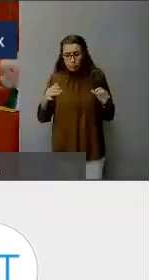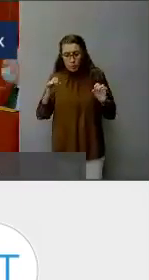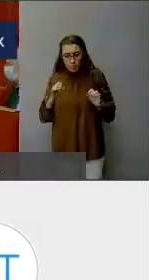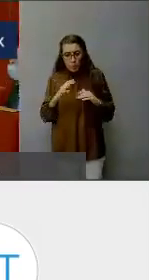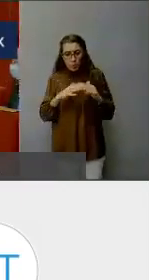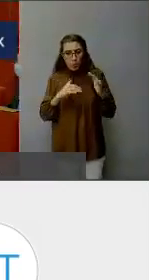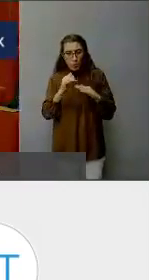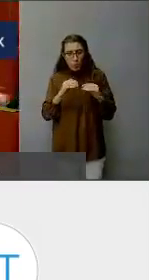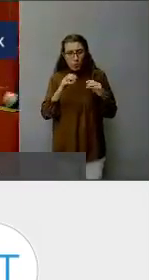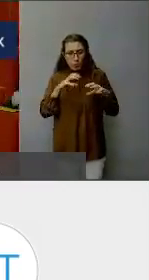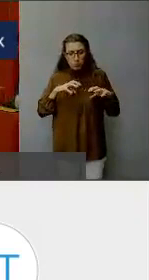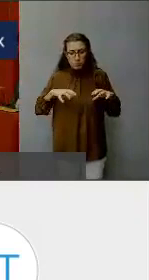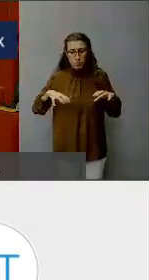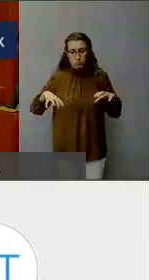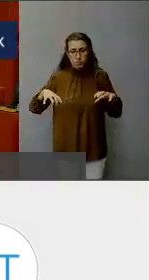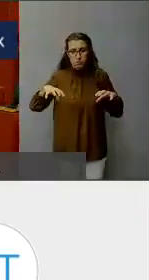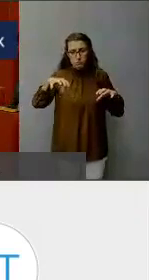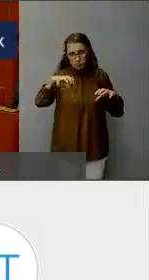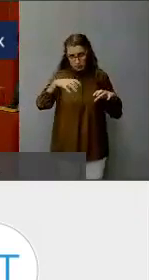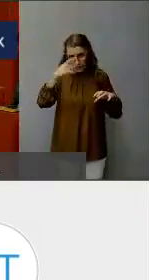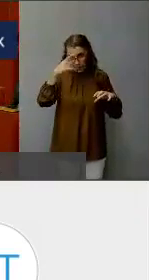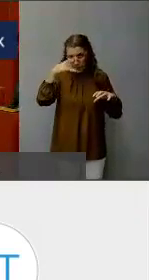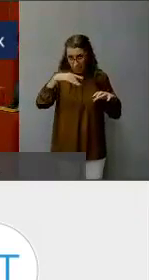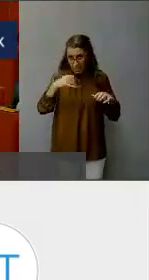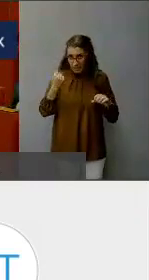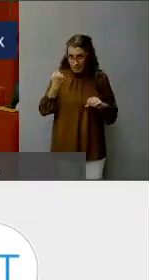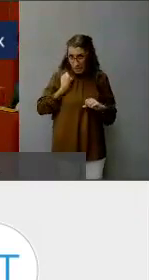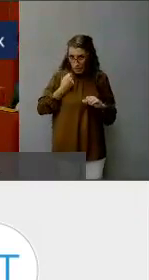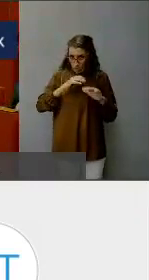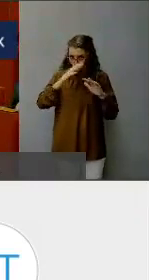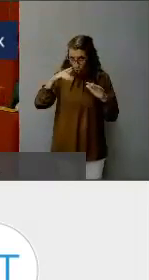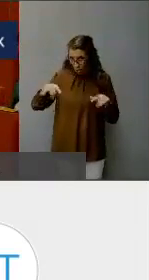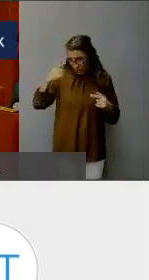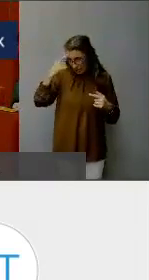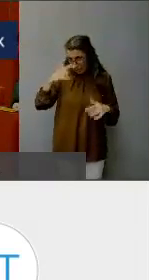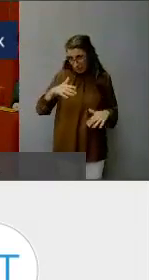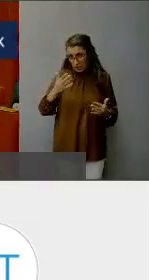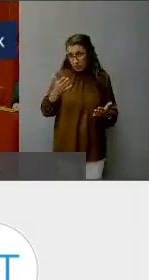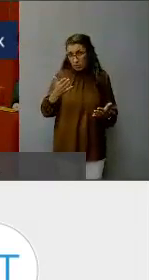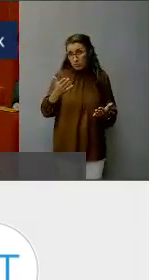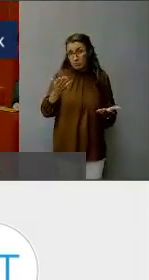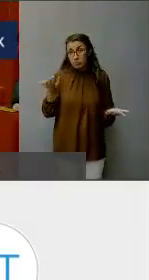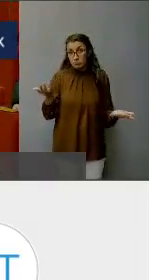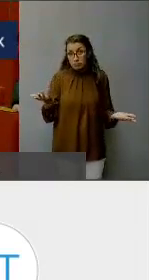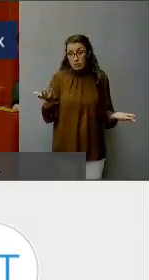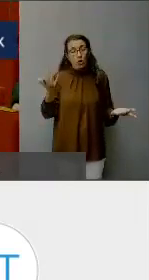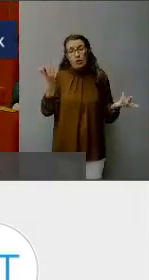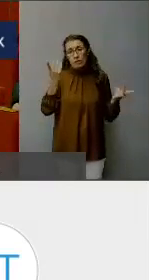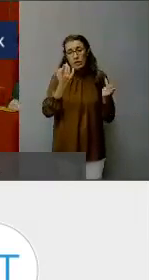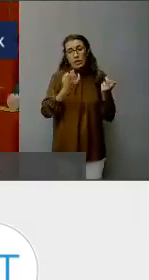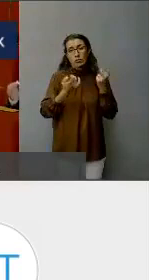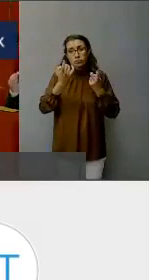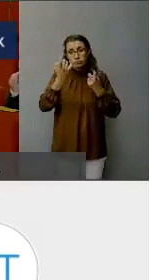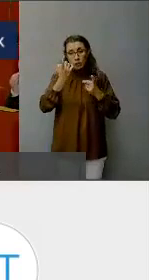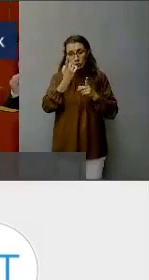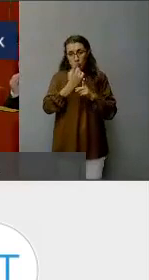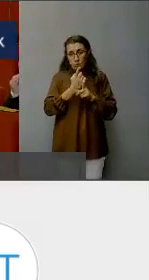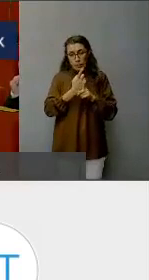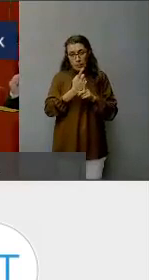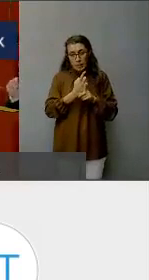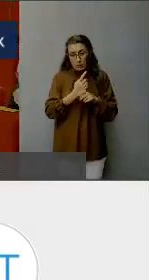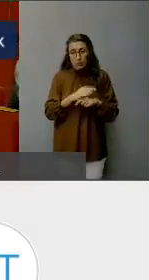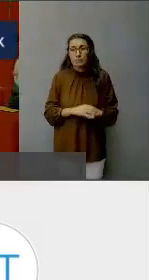avere sulla collina di vesima ma riavvolgiamo il nastro e partiamo dall esigenza per la